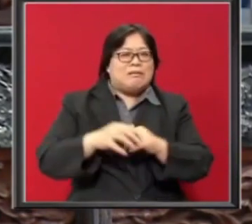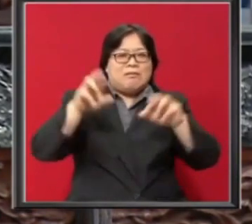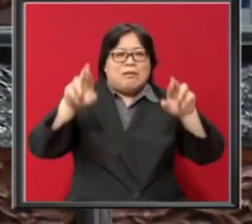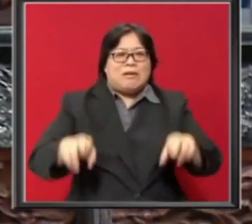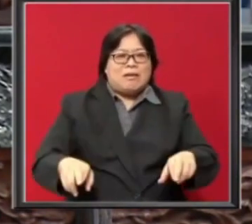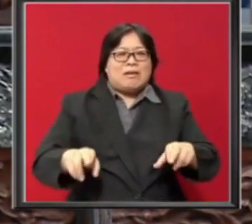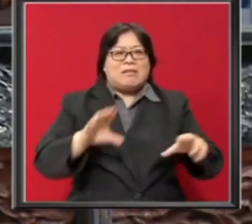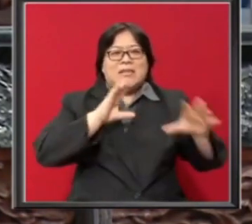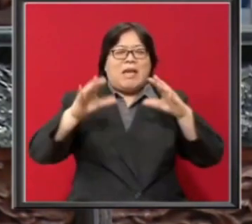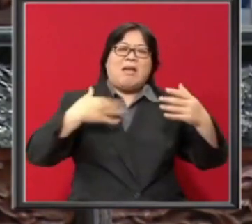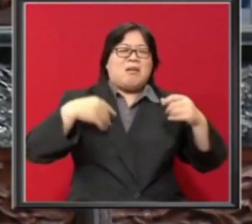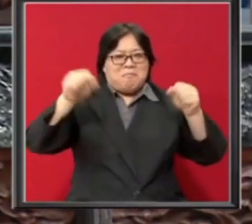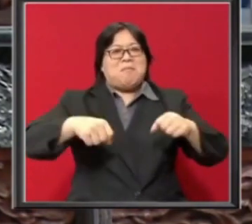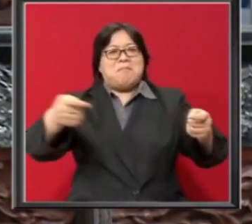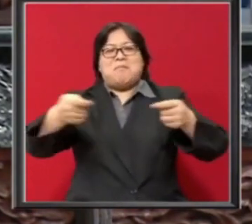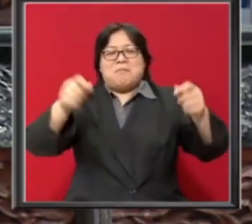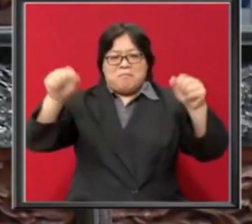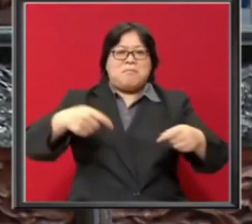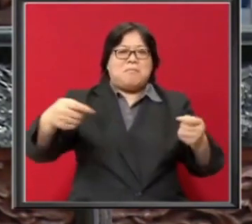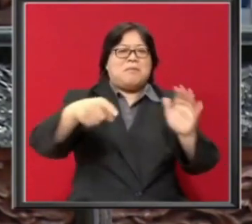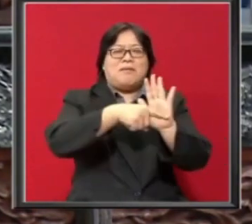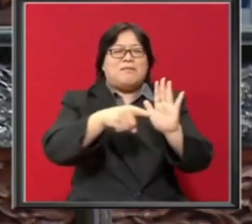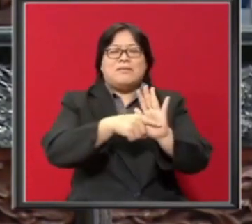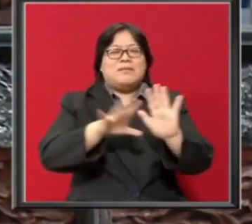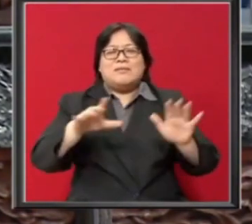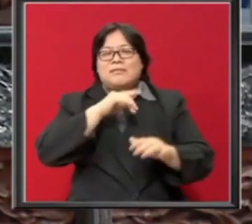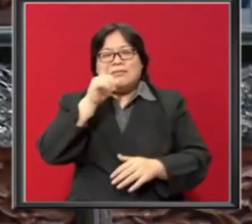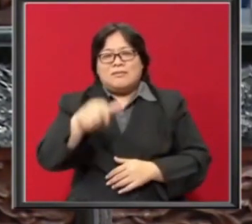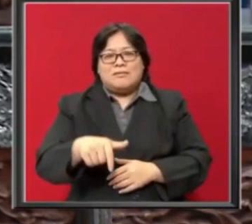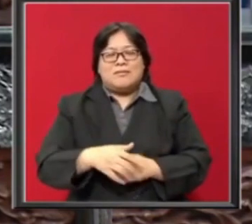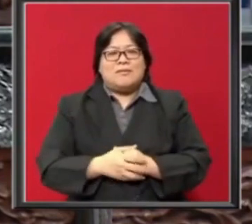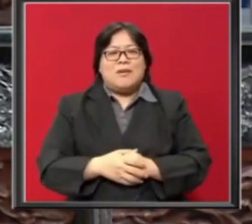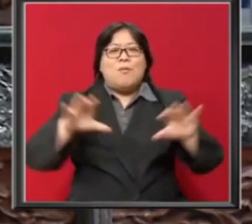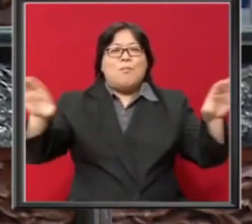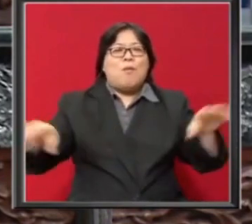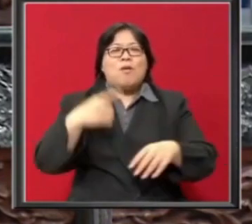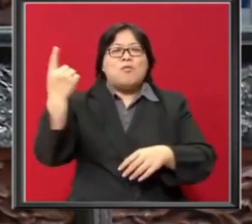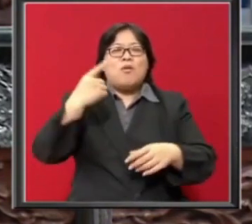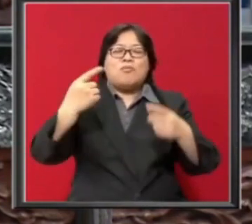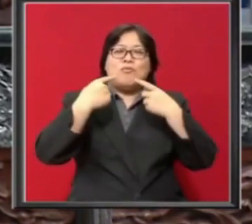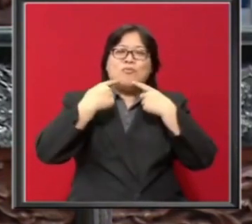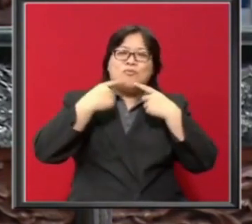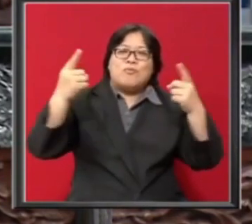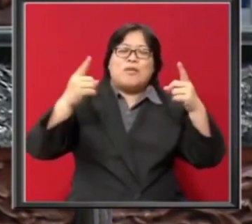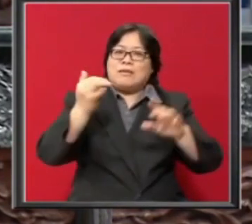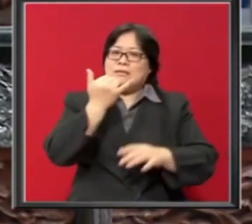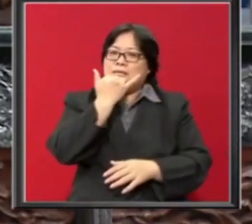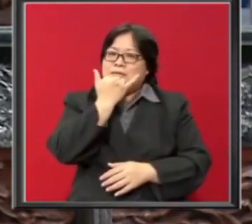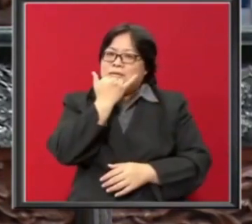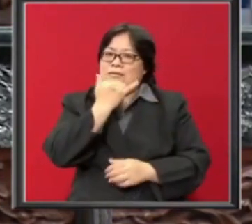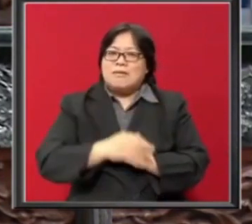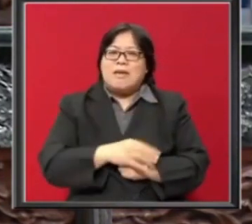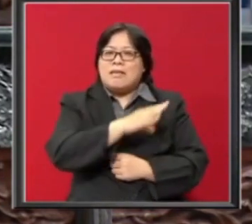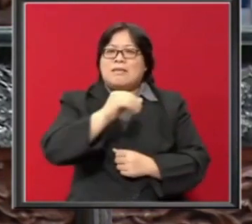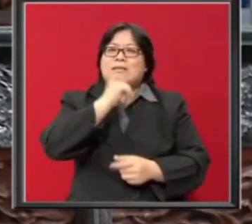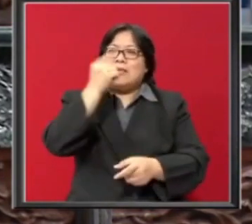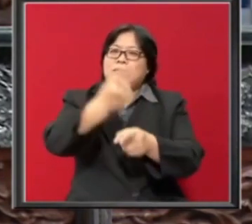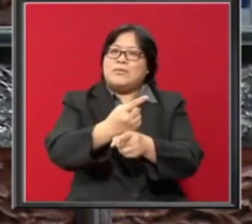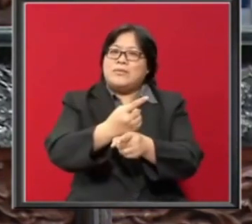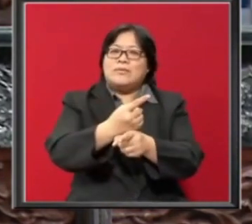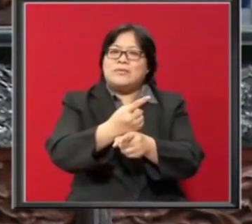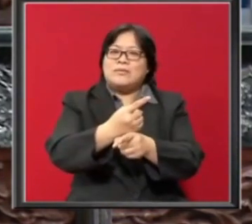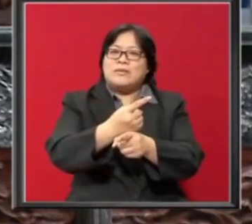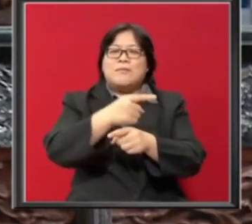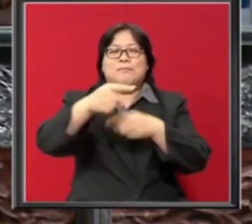mata rakyat kata kita dapat kawal defisit dengan membuat suatu hujjah yang salah dan tidak benar